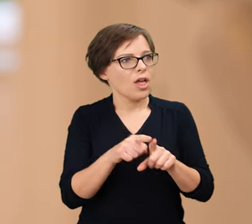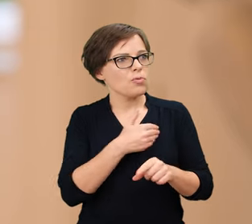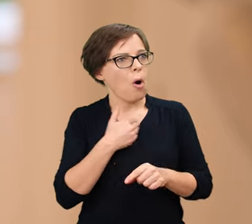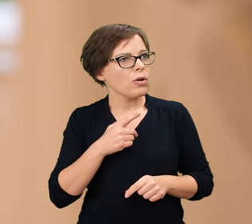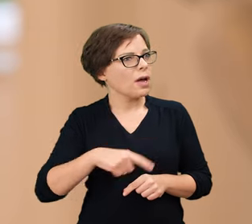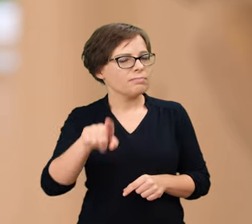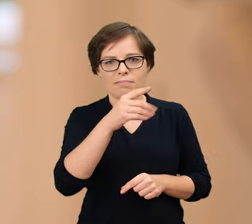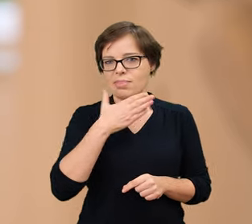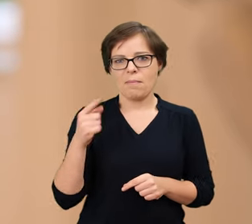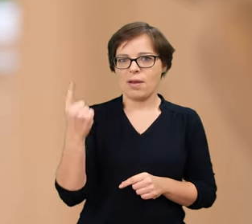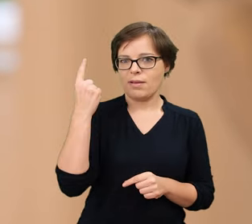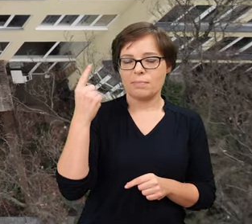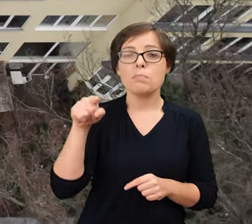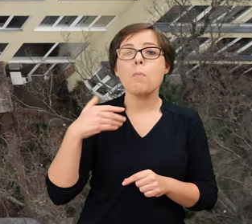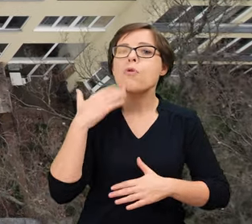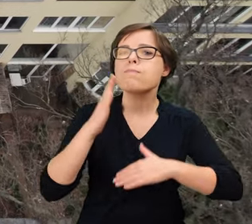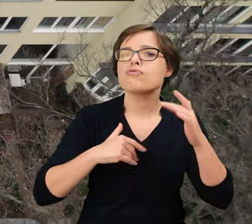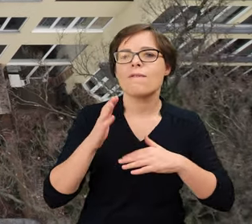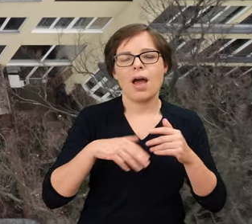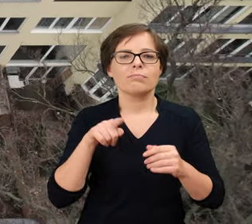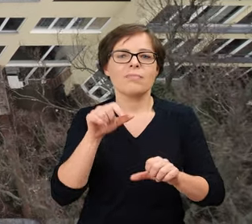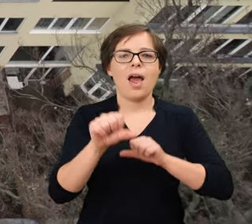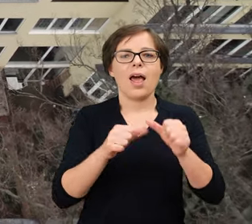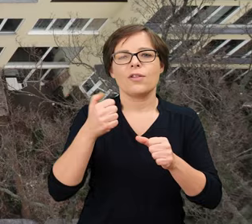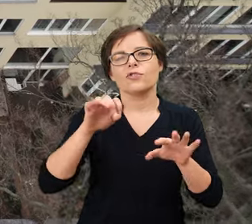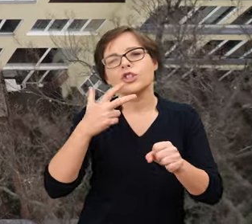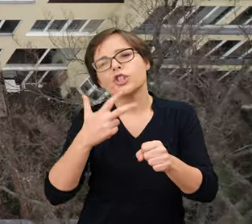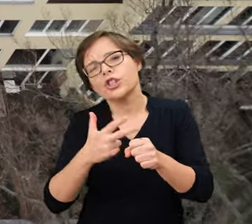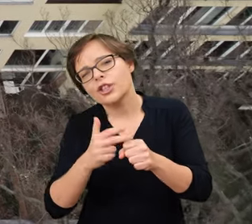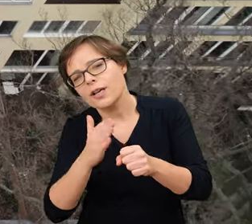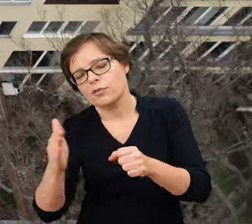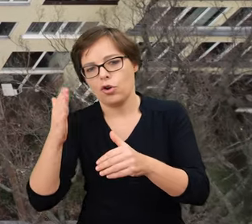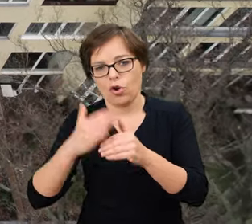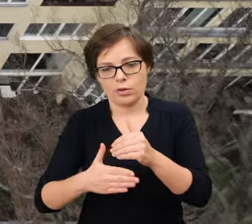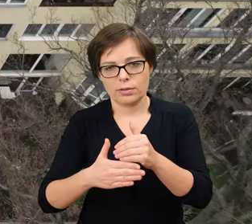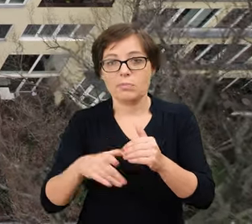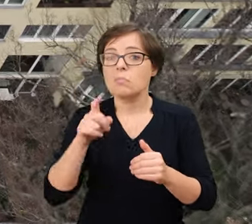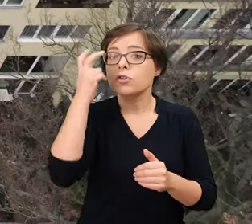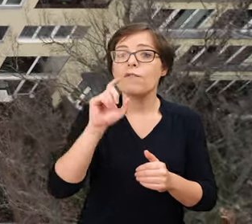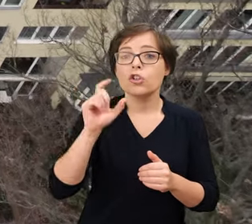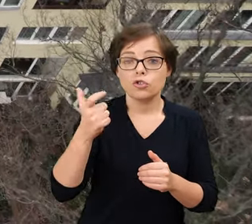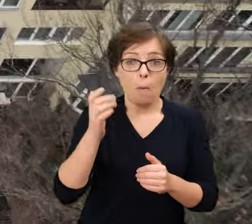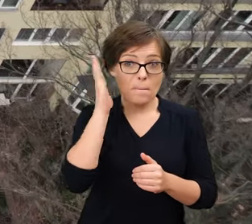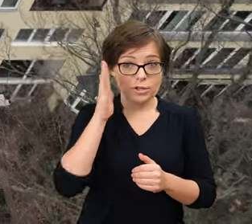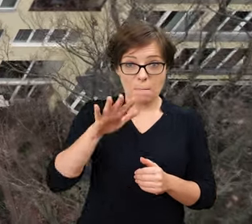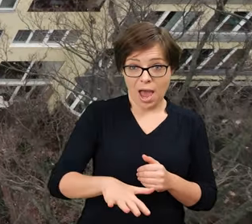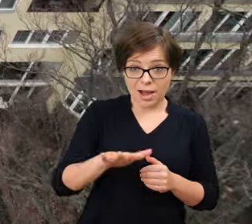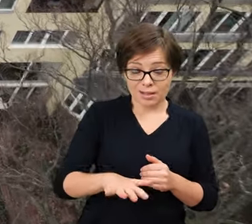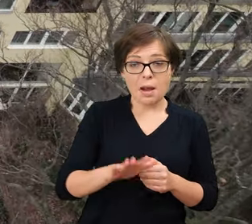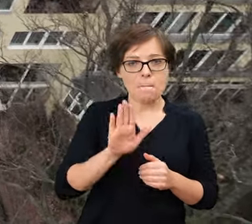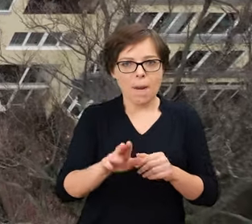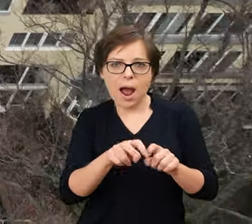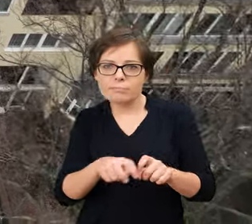lat 30., w którym to domu mieszkania na parterze są dwukondygnacyjne i w dodatku